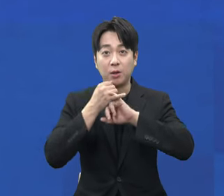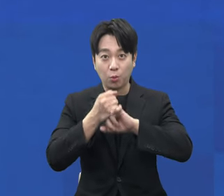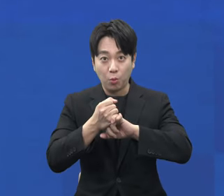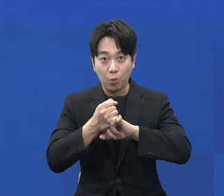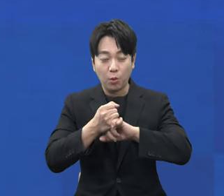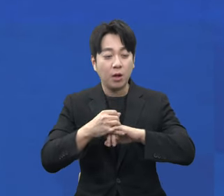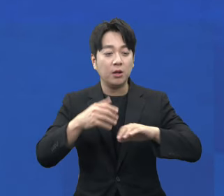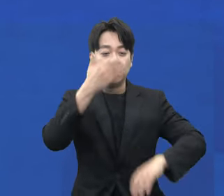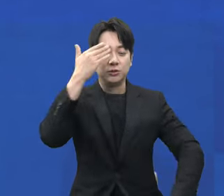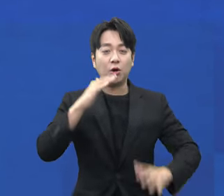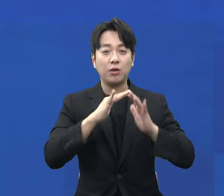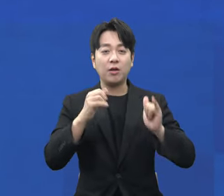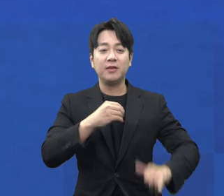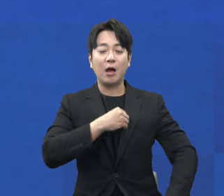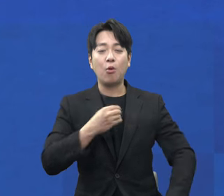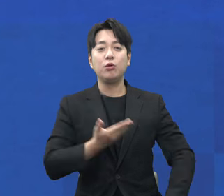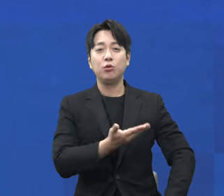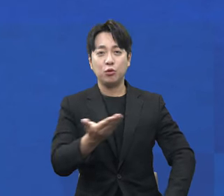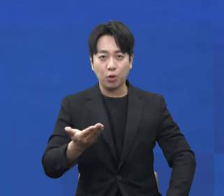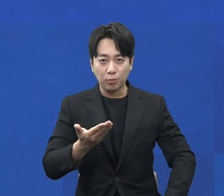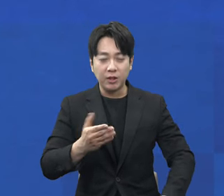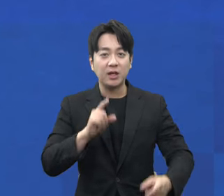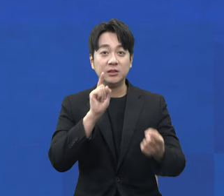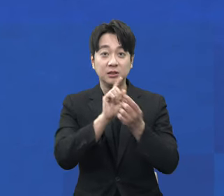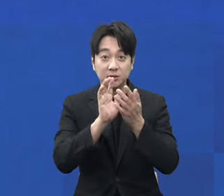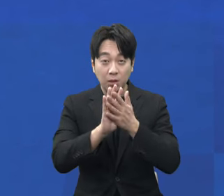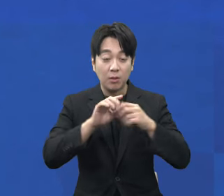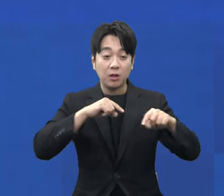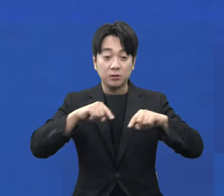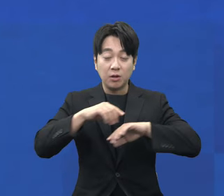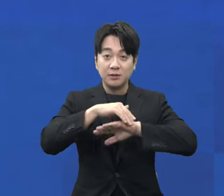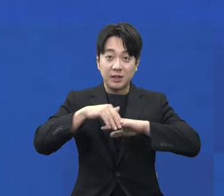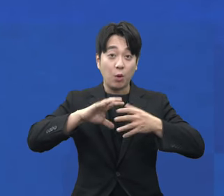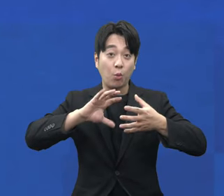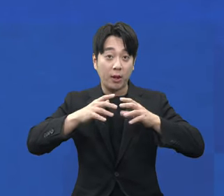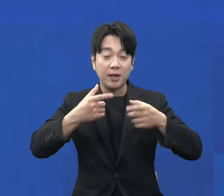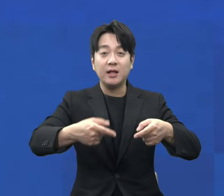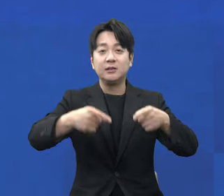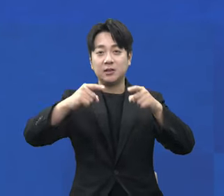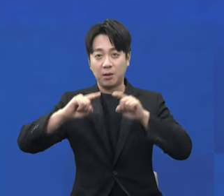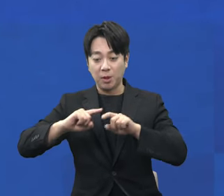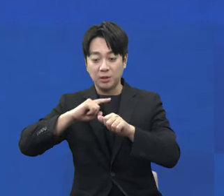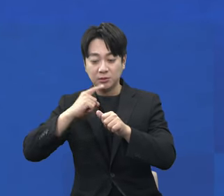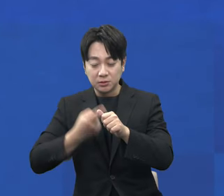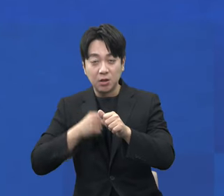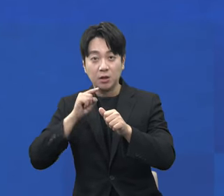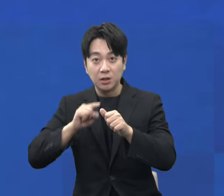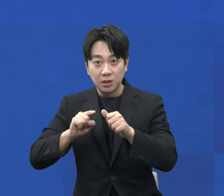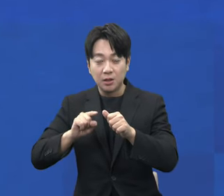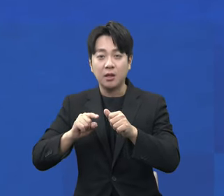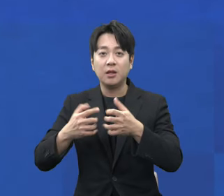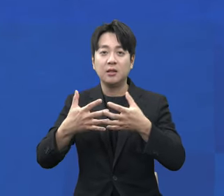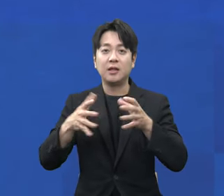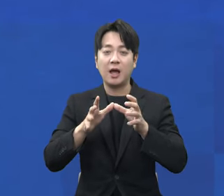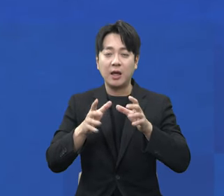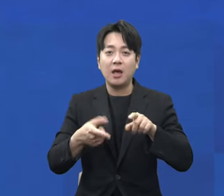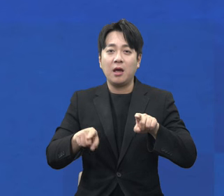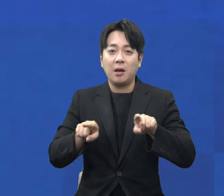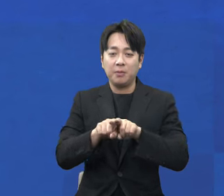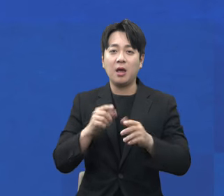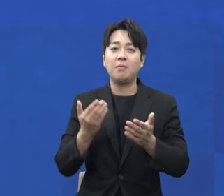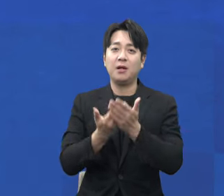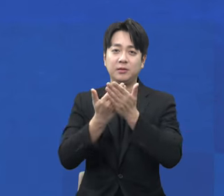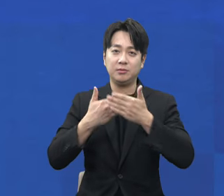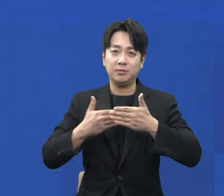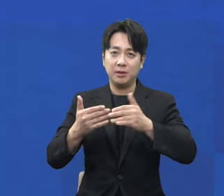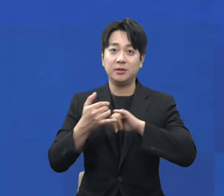핵심 의제를 선정하고 토론을 주도하며 그 결과를 당의 공식 정책으로 발전시킬 수 있도록 하겠습니다. 청년